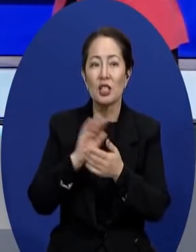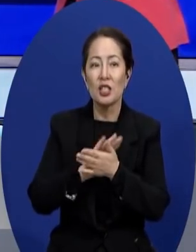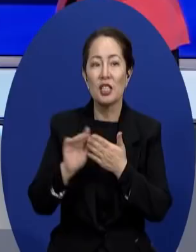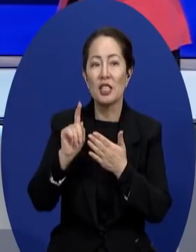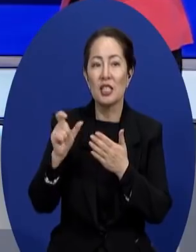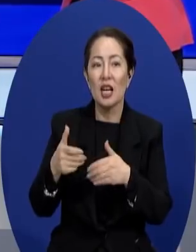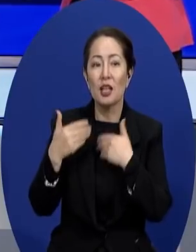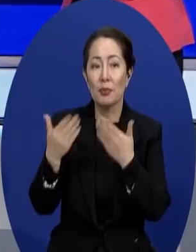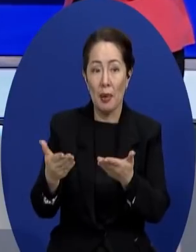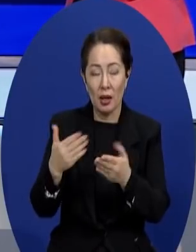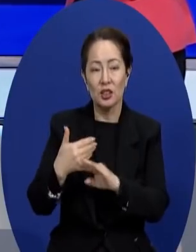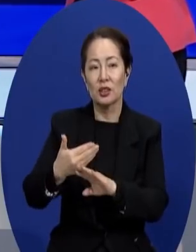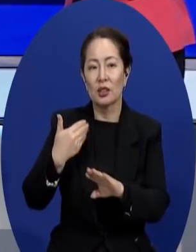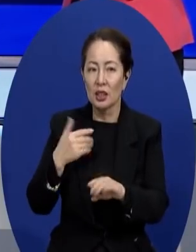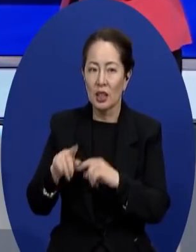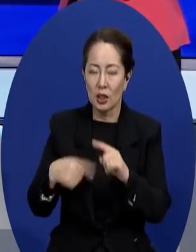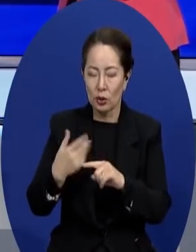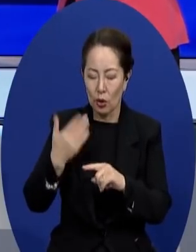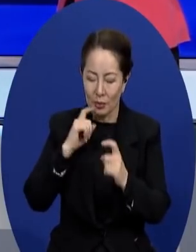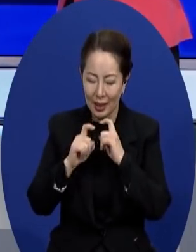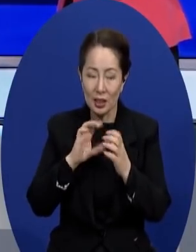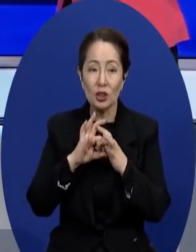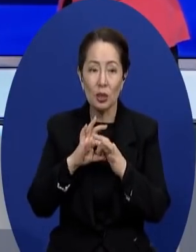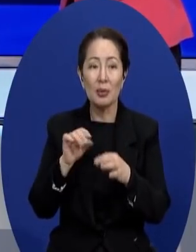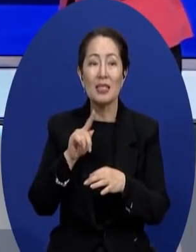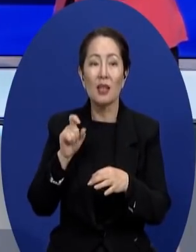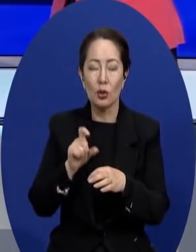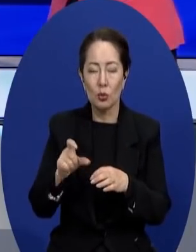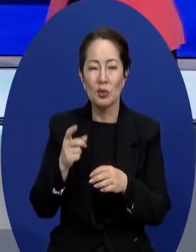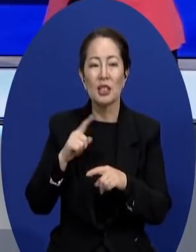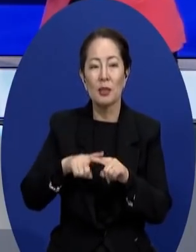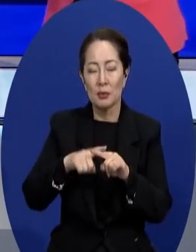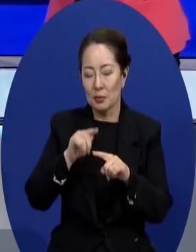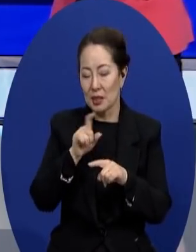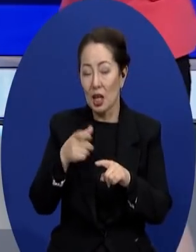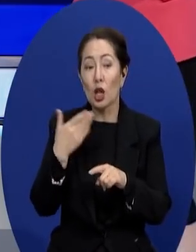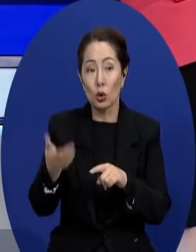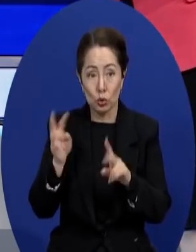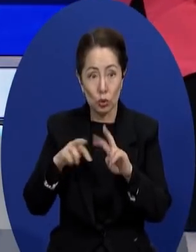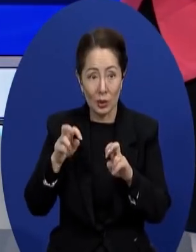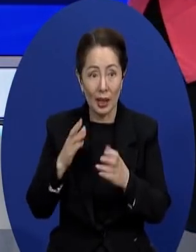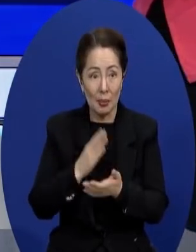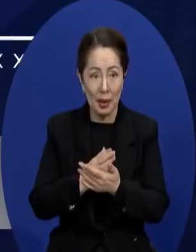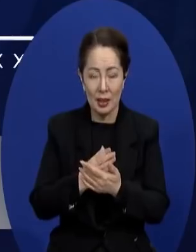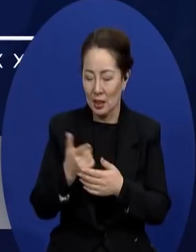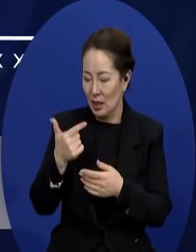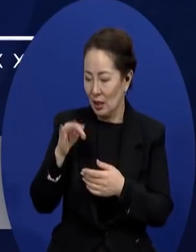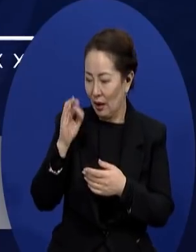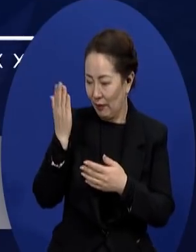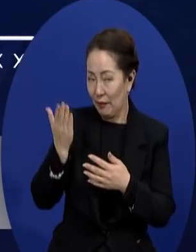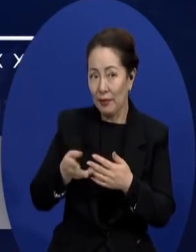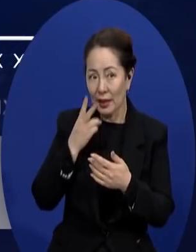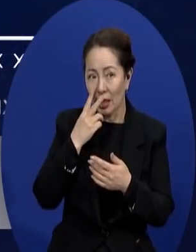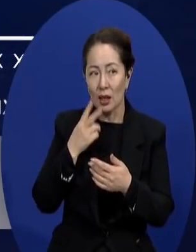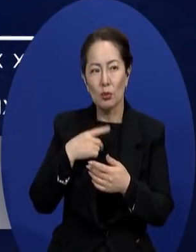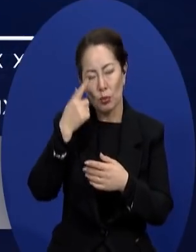гэхээс илүү өмнө нь одоо харьцаж исэн зээл тгч нартаа төлхөө одоо зээлийг олгосон байна гэдэг нь судалгаа байдаг. За та бүхэнд графикийг харуулъя. За